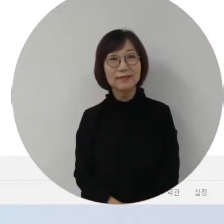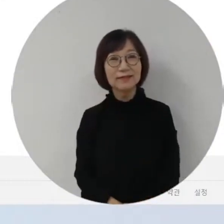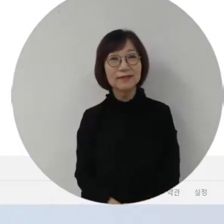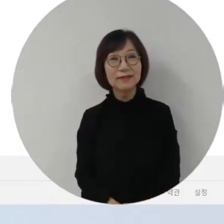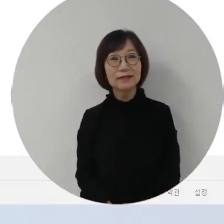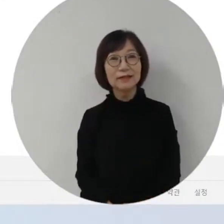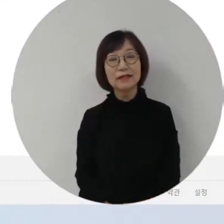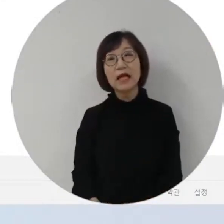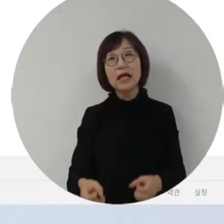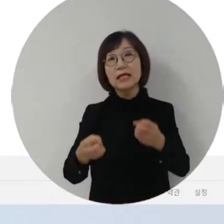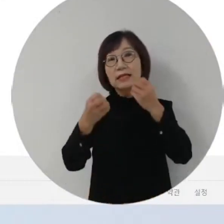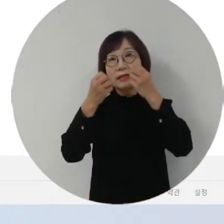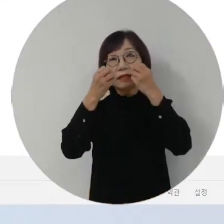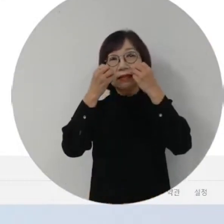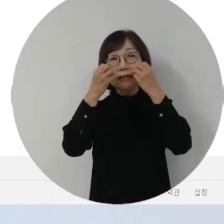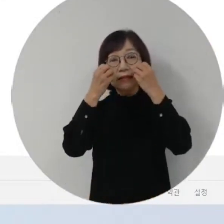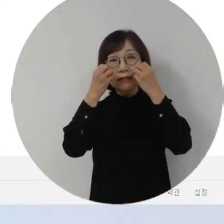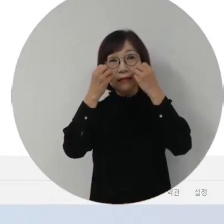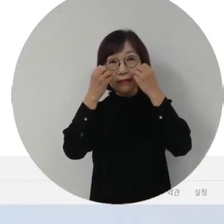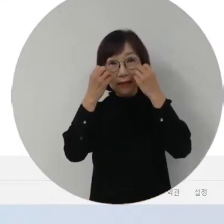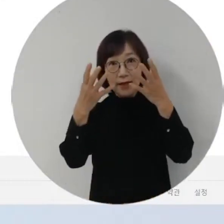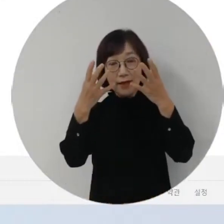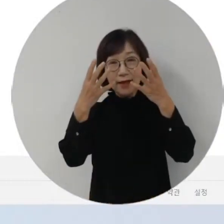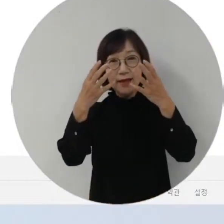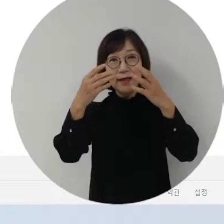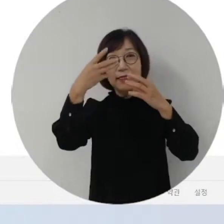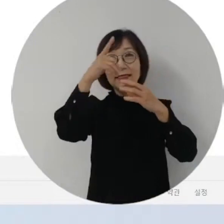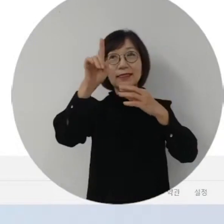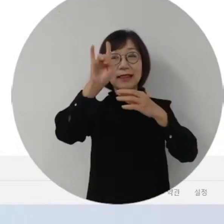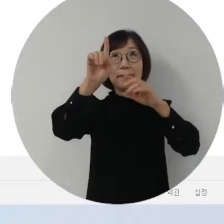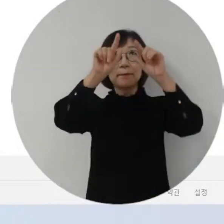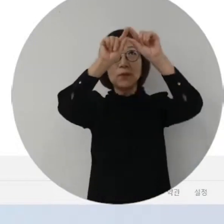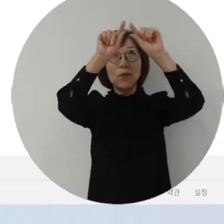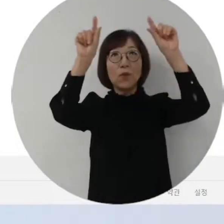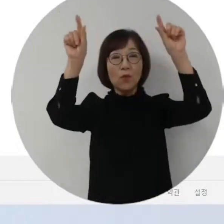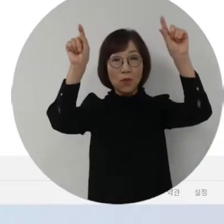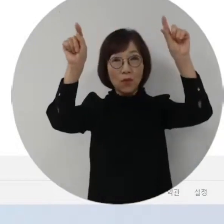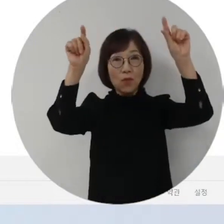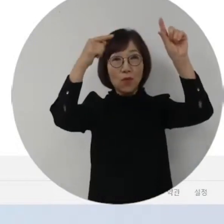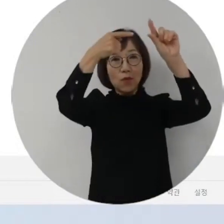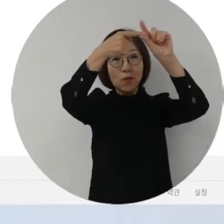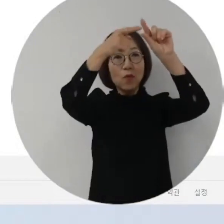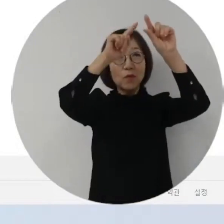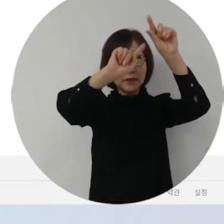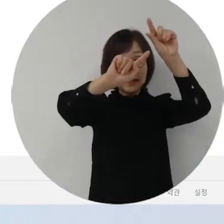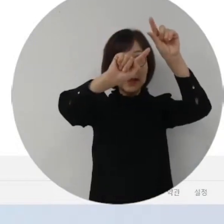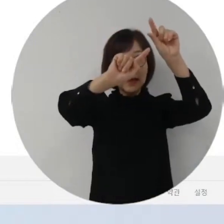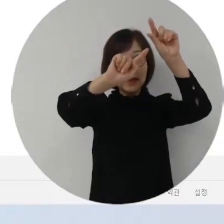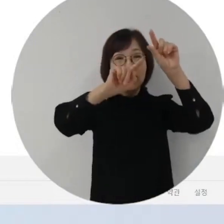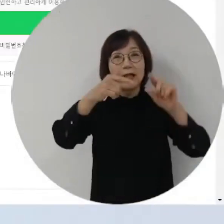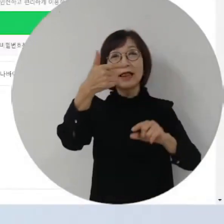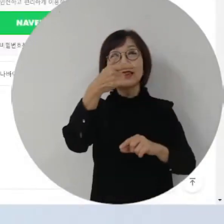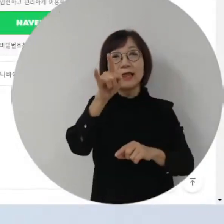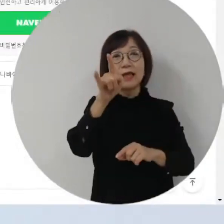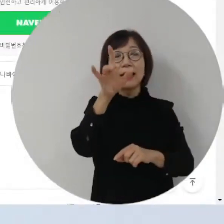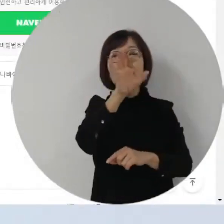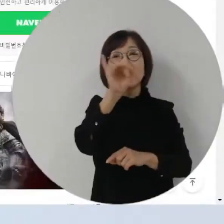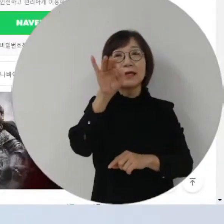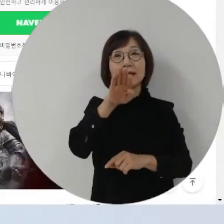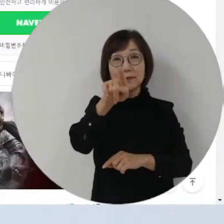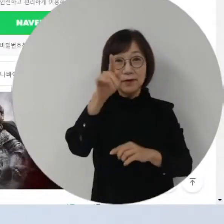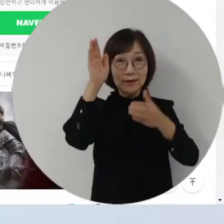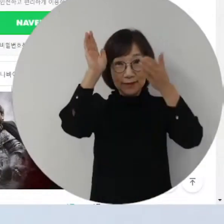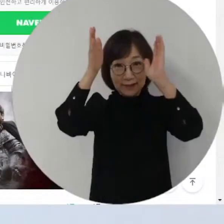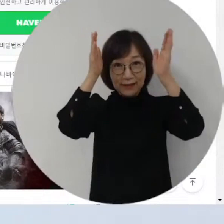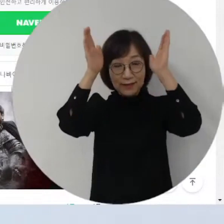자, 새 탭 버튼 클릭 또는 아까 우리 북마크한 네이버 있어요. 네이버를 클릭해 주도록 하겠습니다.